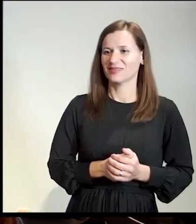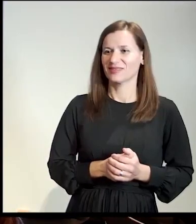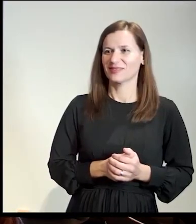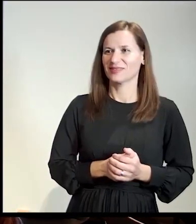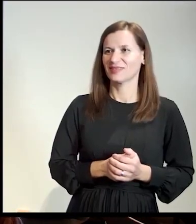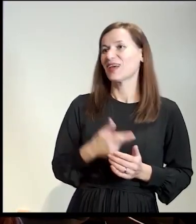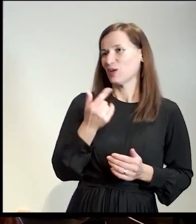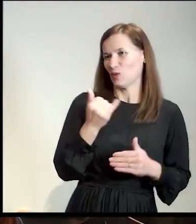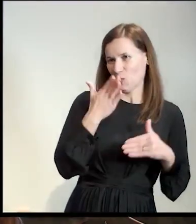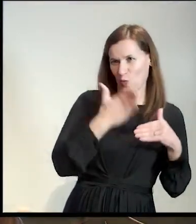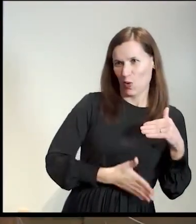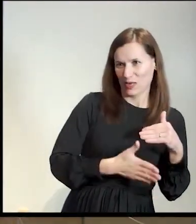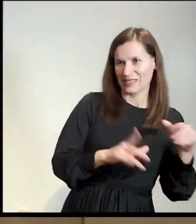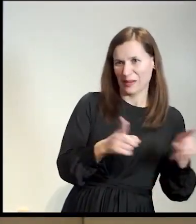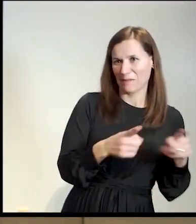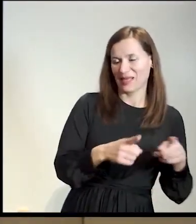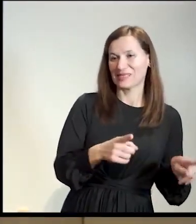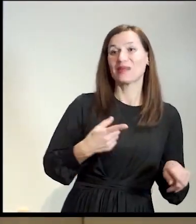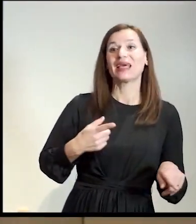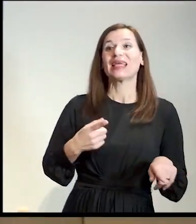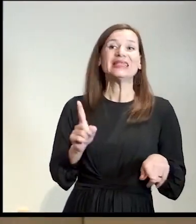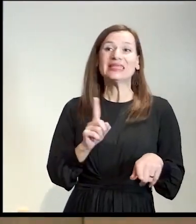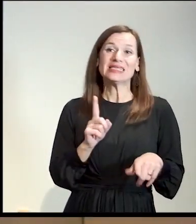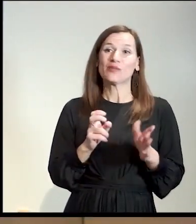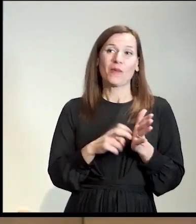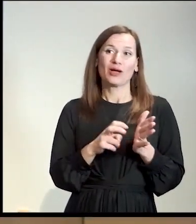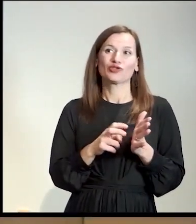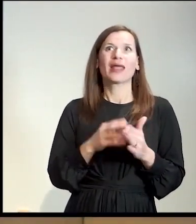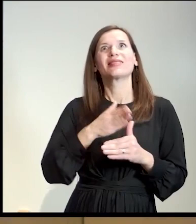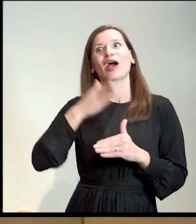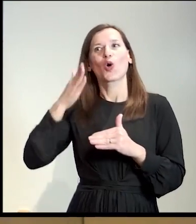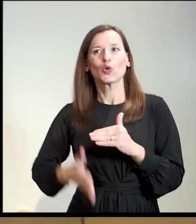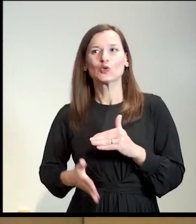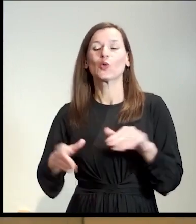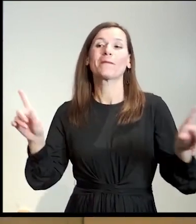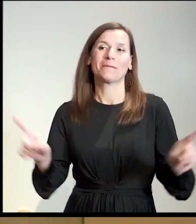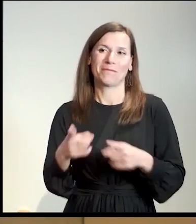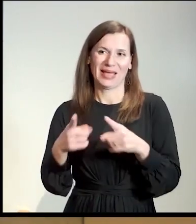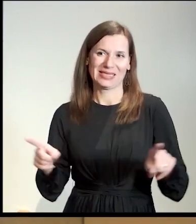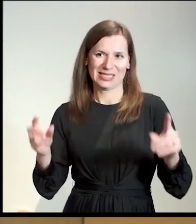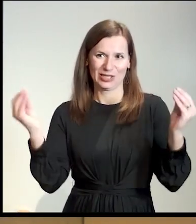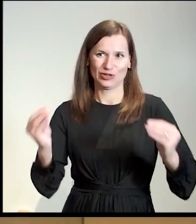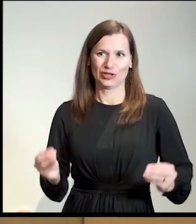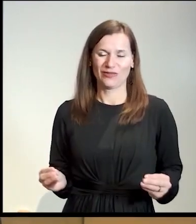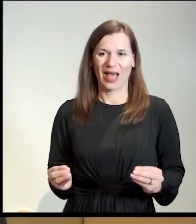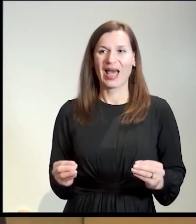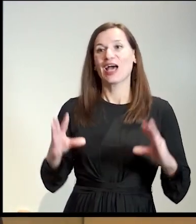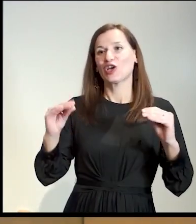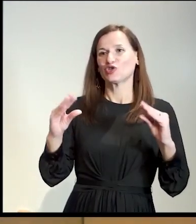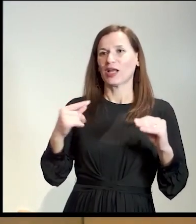To je bil konec pesmi, nismo pa še čisto na koncu pesništva, ChatGPT-ju na